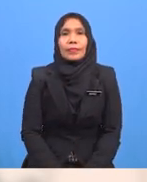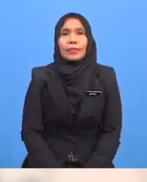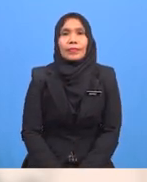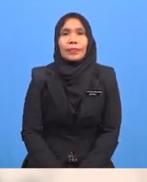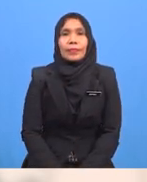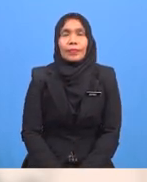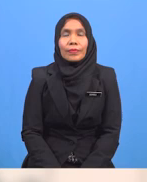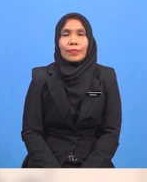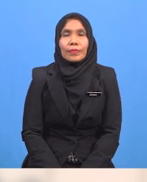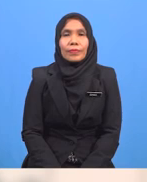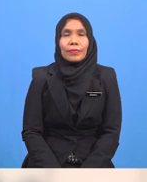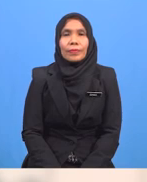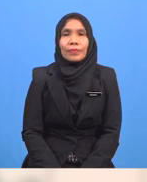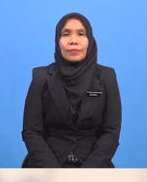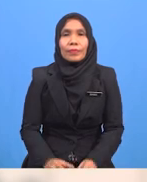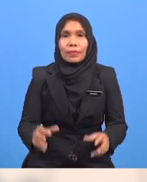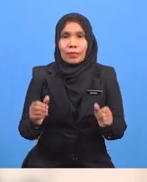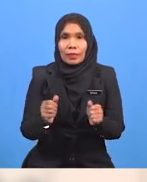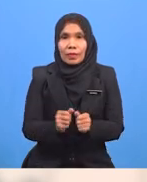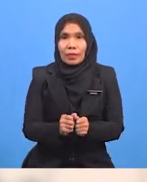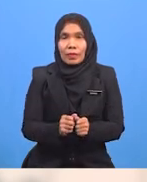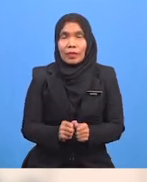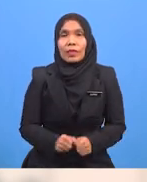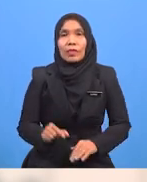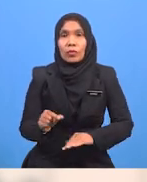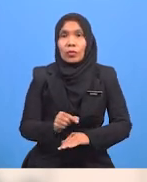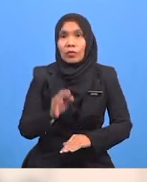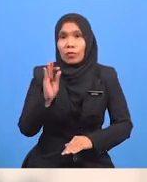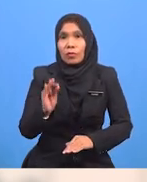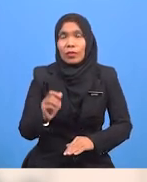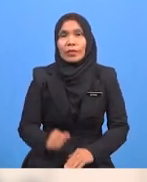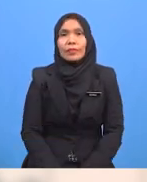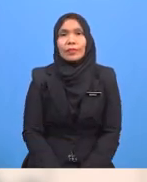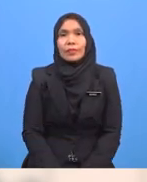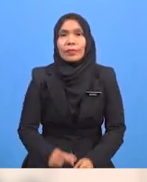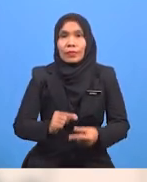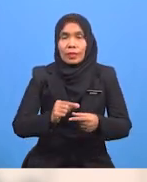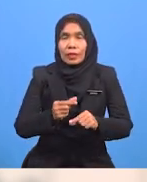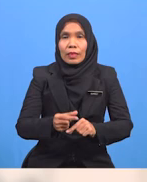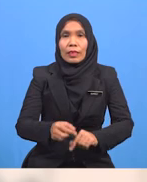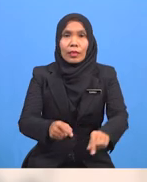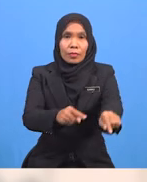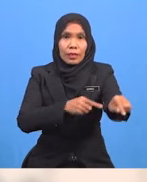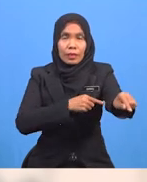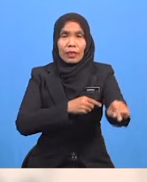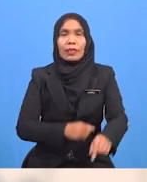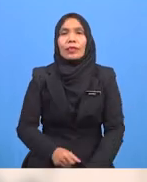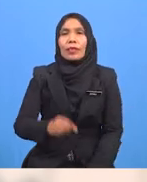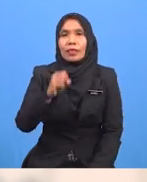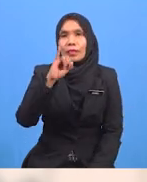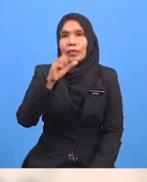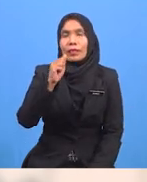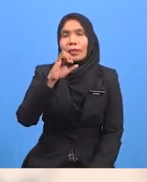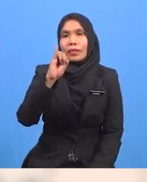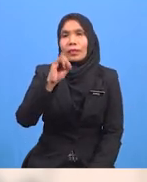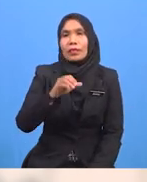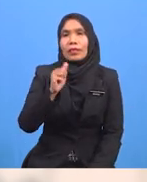ABC dengan menggunakan rumus luas segitiga gantikan panjang sisi Ebi